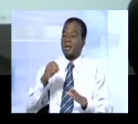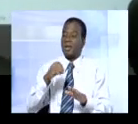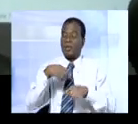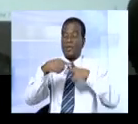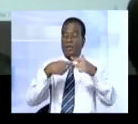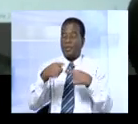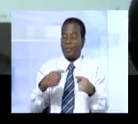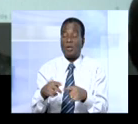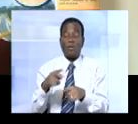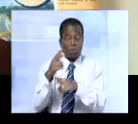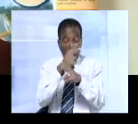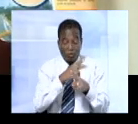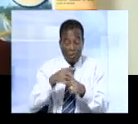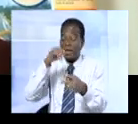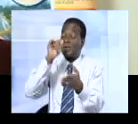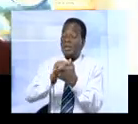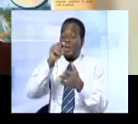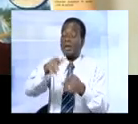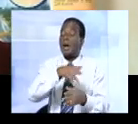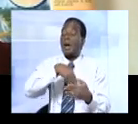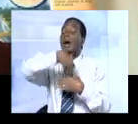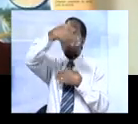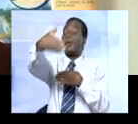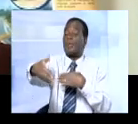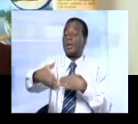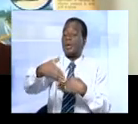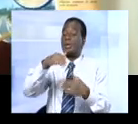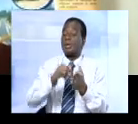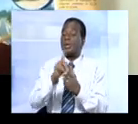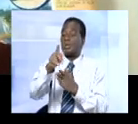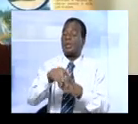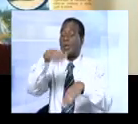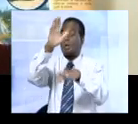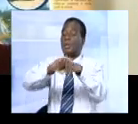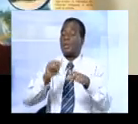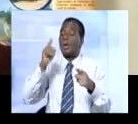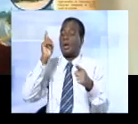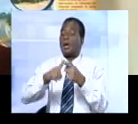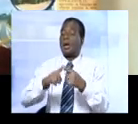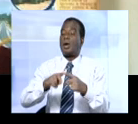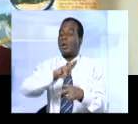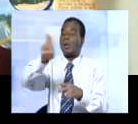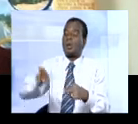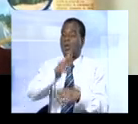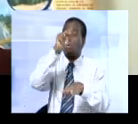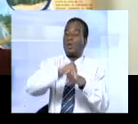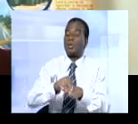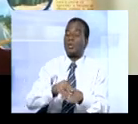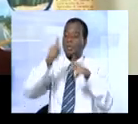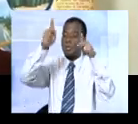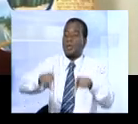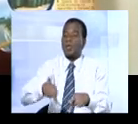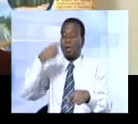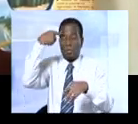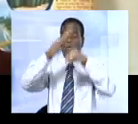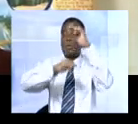des impacts environnementaux. Ensuite, ce type de projet va faire appel aussi à l'utilisation d'une main d'œuvre pour